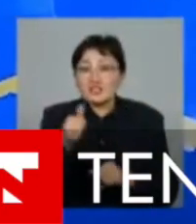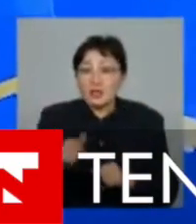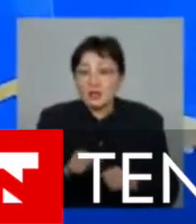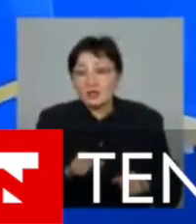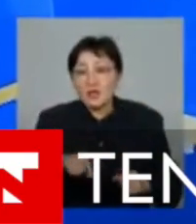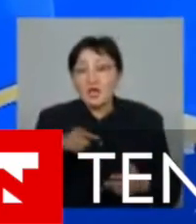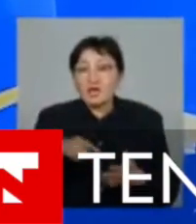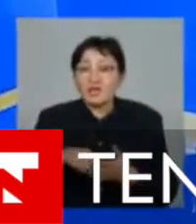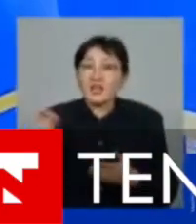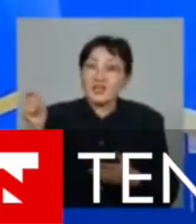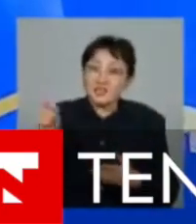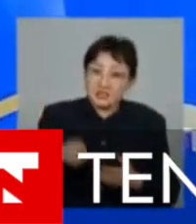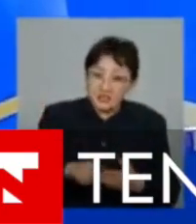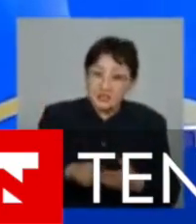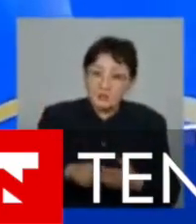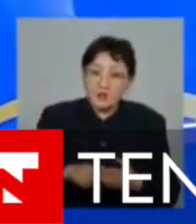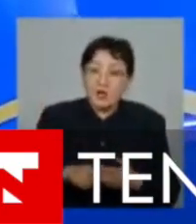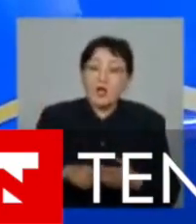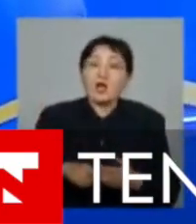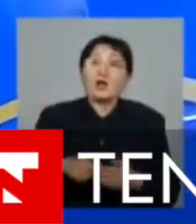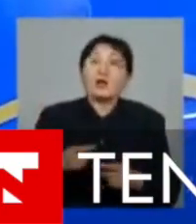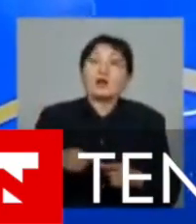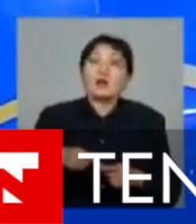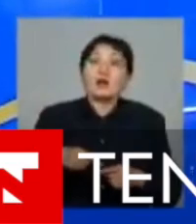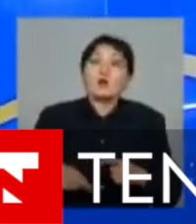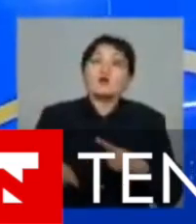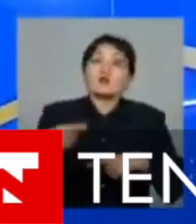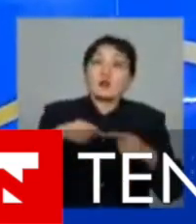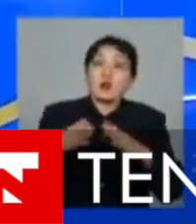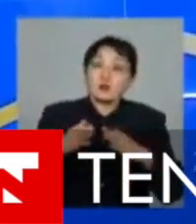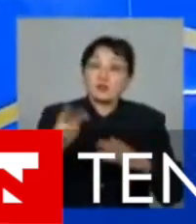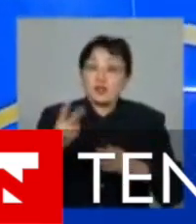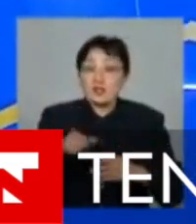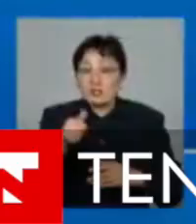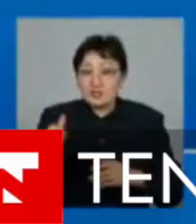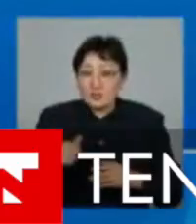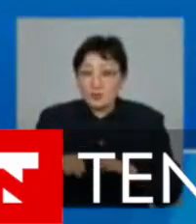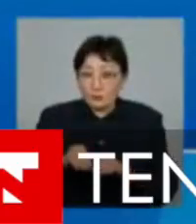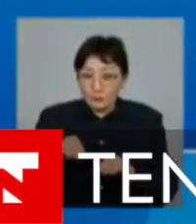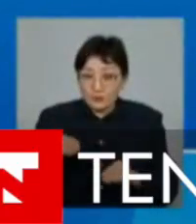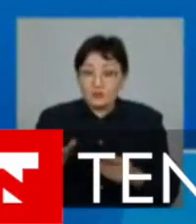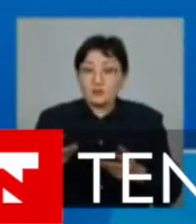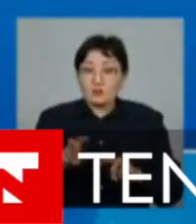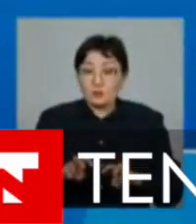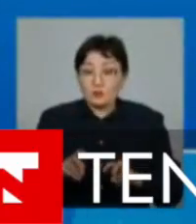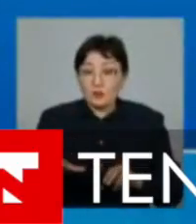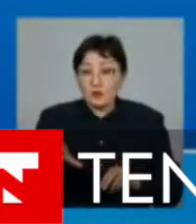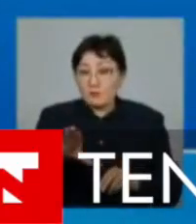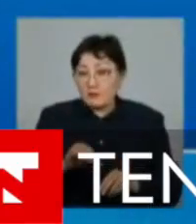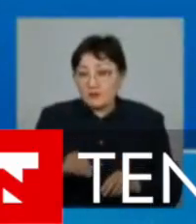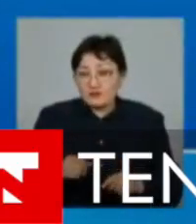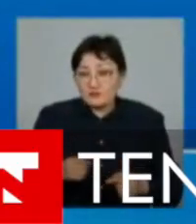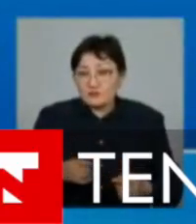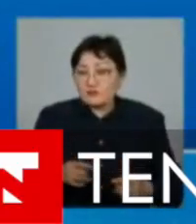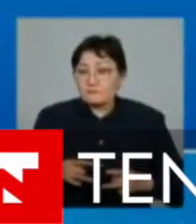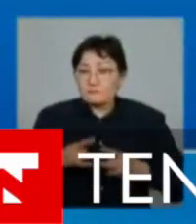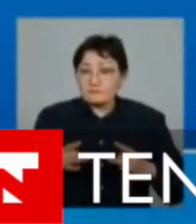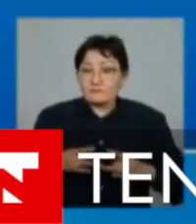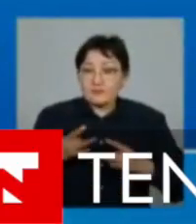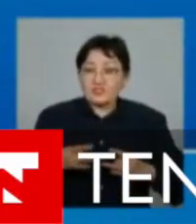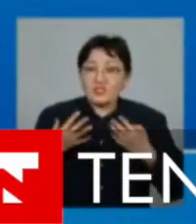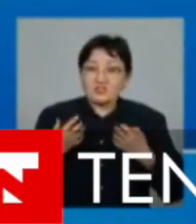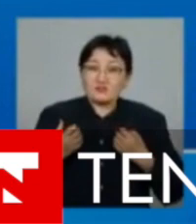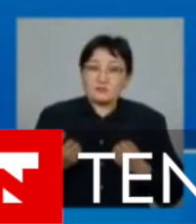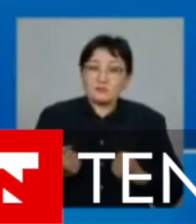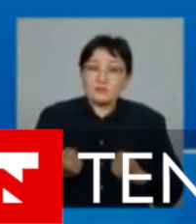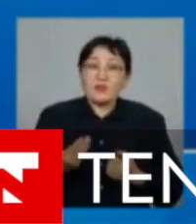ойлаңыз өзіңіз, күніне 4 сағат мен өмірім жолдың үстінде өтеді. Сол жерде мен денсаулығым да қалып жатыр, нервтарым да қалып жатыр. Енді,